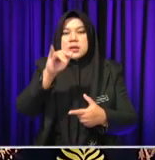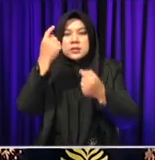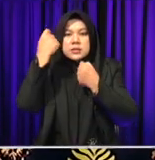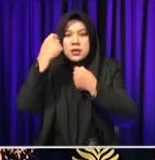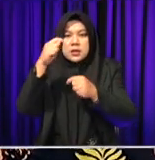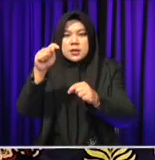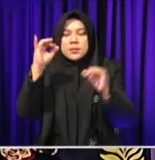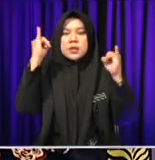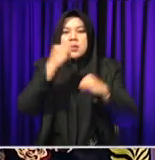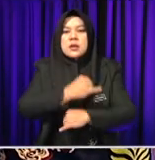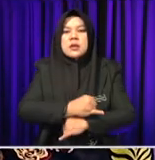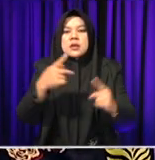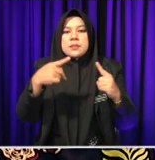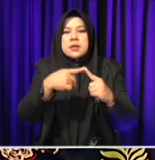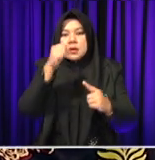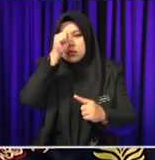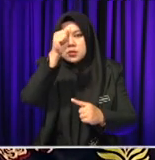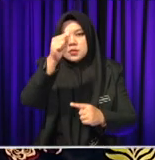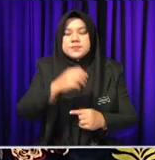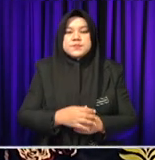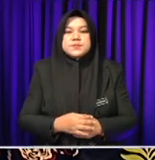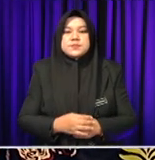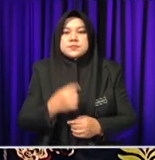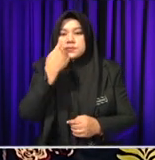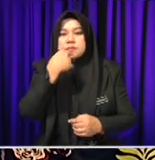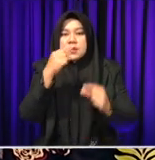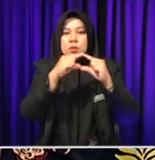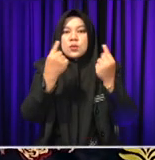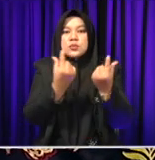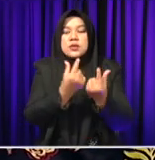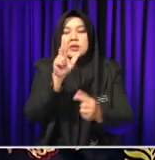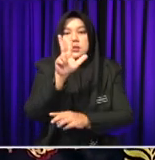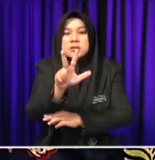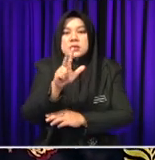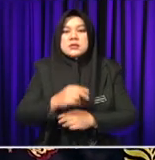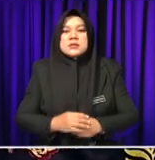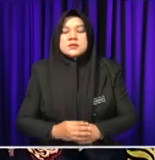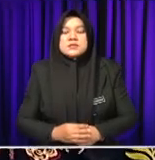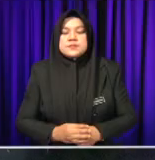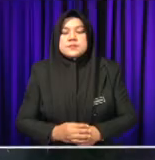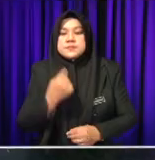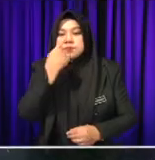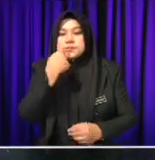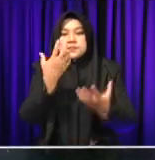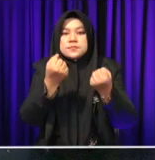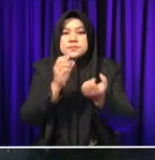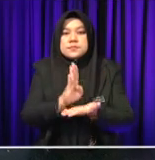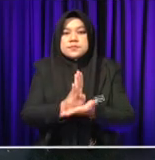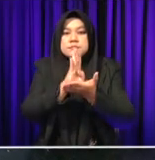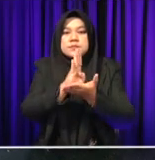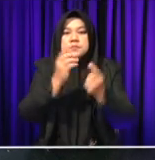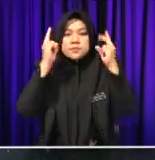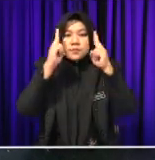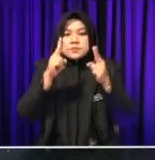hidupnya taat beribadah kepada Allah Baiklah siapa golongan yang ketiga siapa Nak bantu Ustazah untuk baca golongan